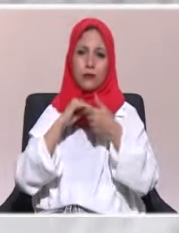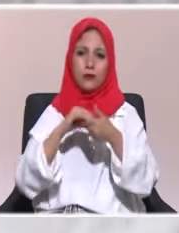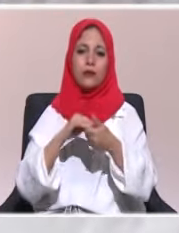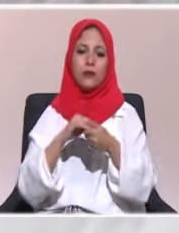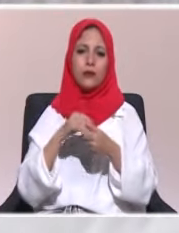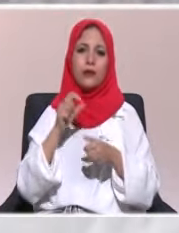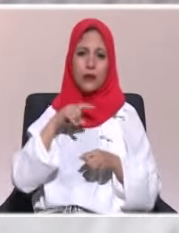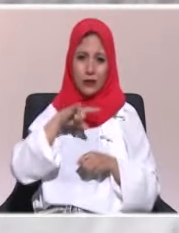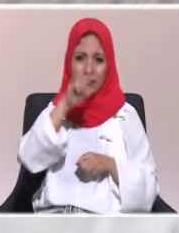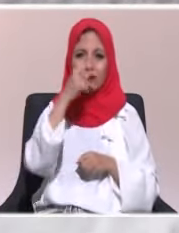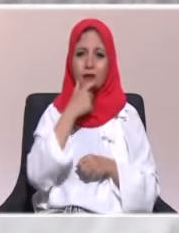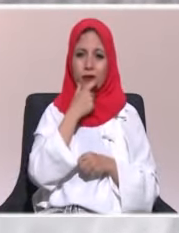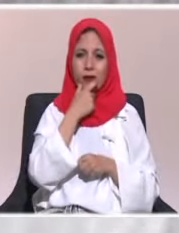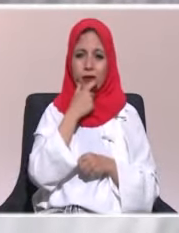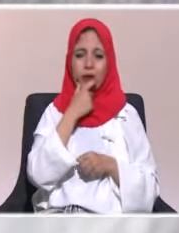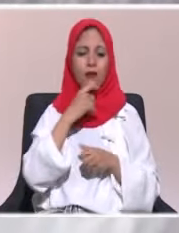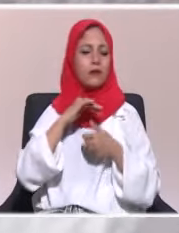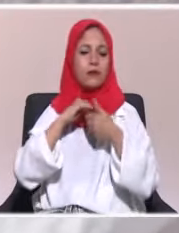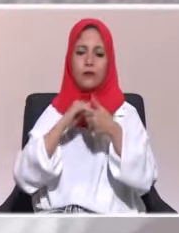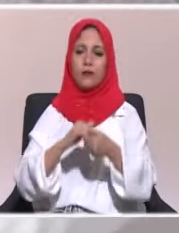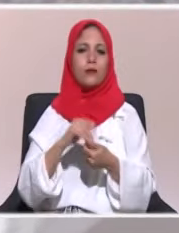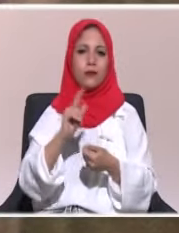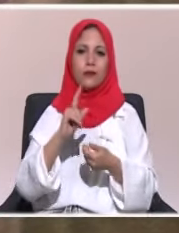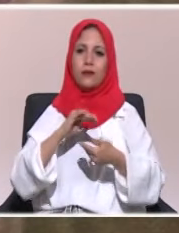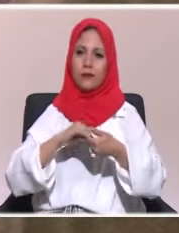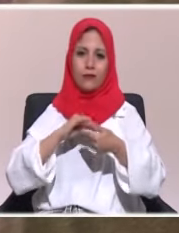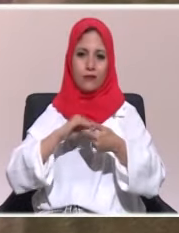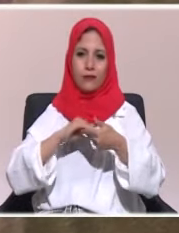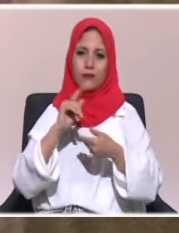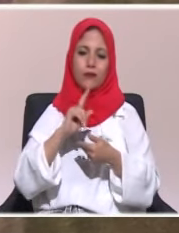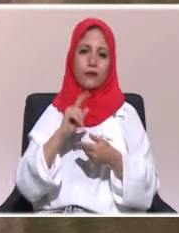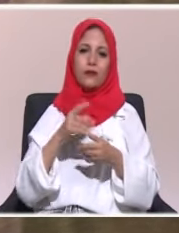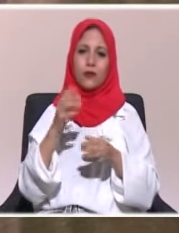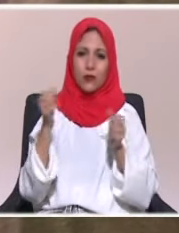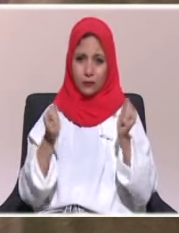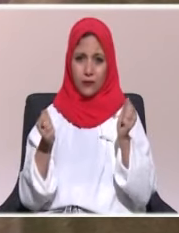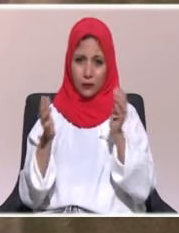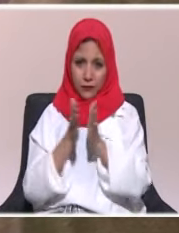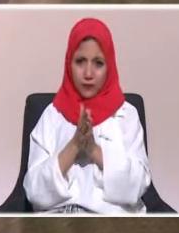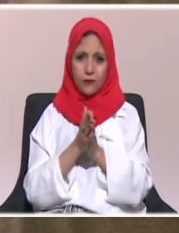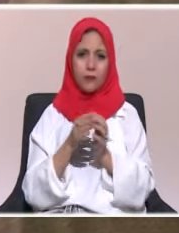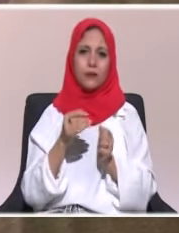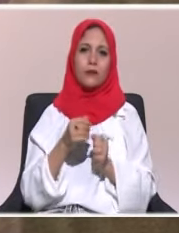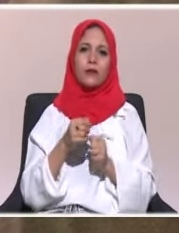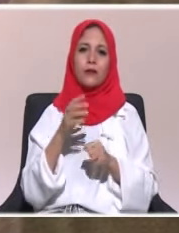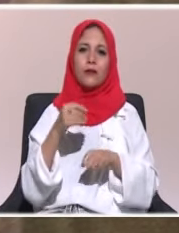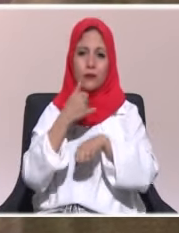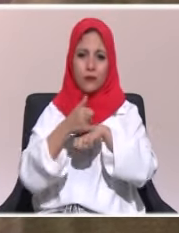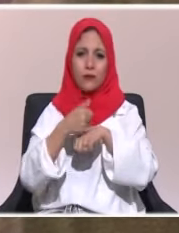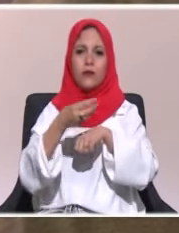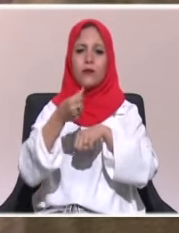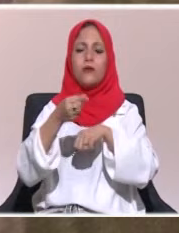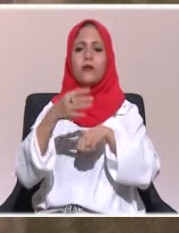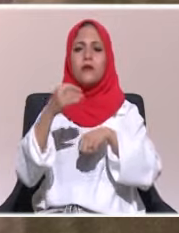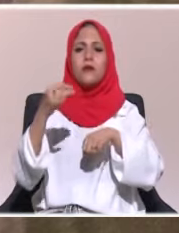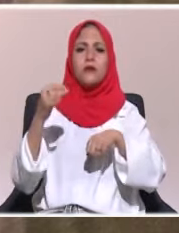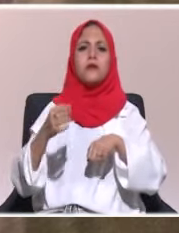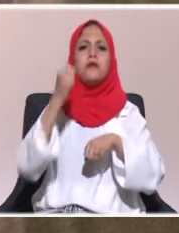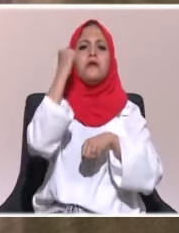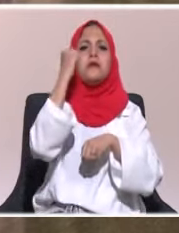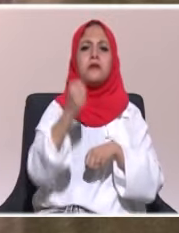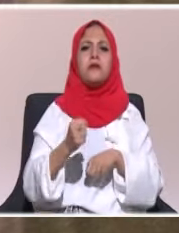برا في دكاترة لما اتعرضت عليها على موضوع الحادث دهوت، فقال لي العملية بتاعتك مكلفة مكلفة